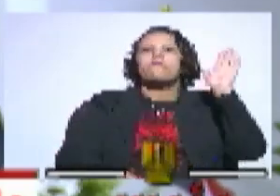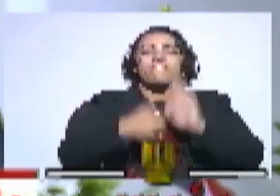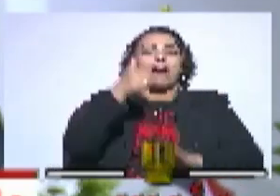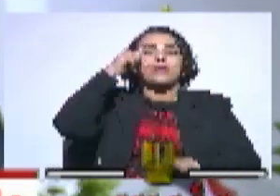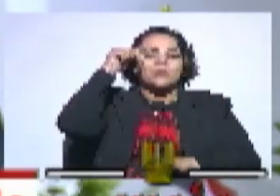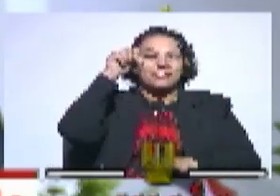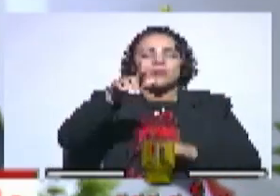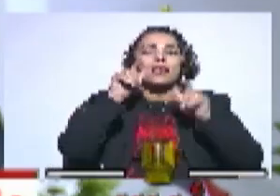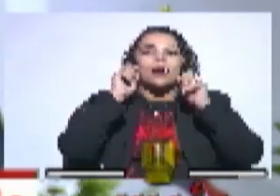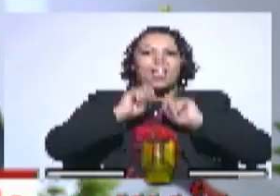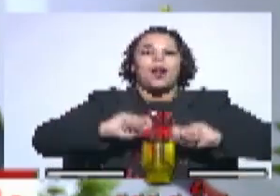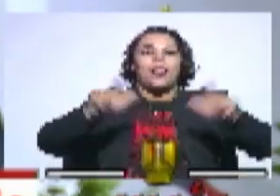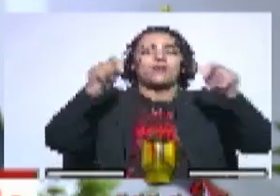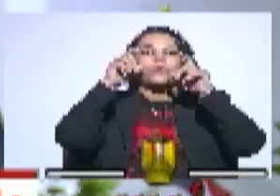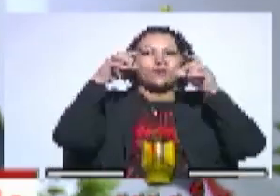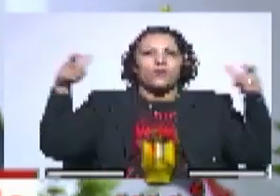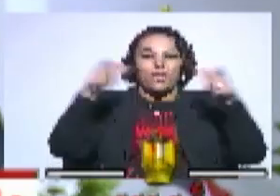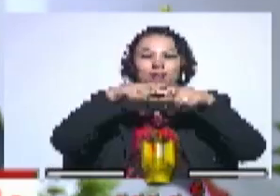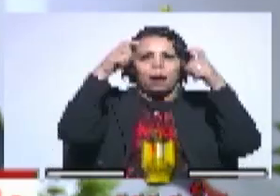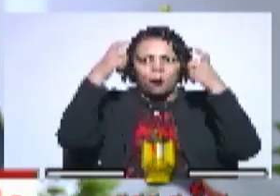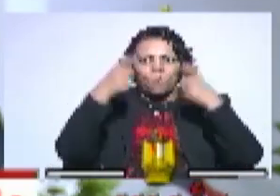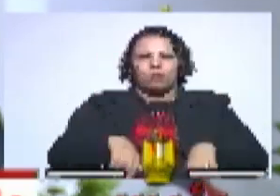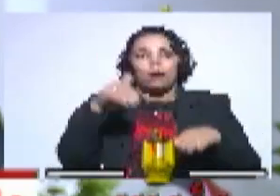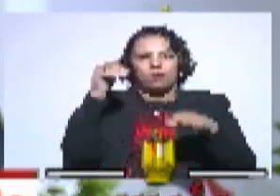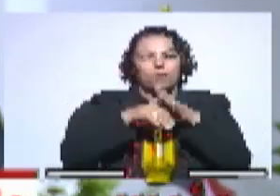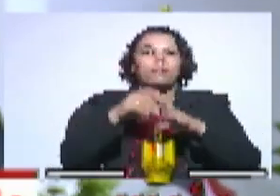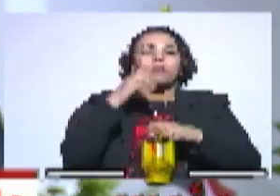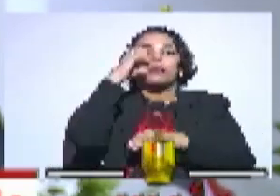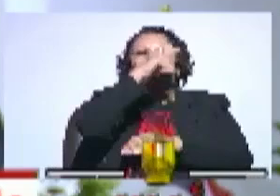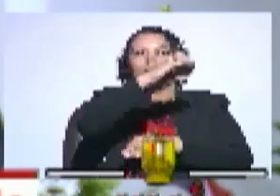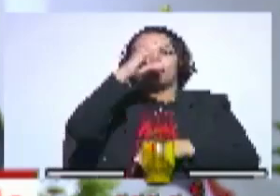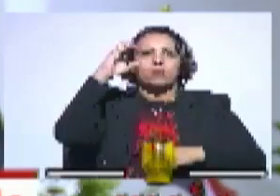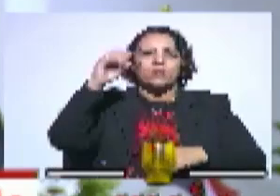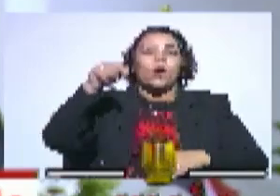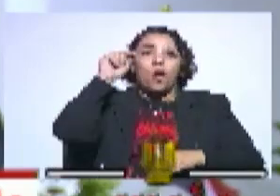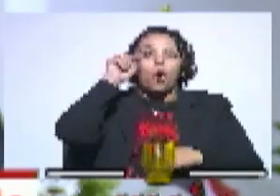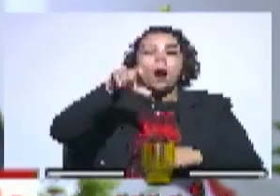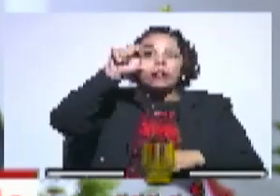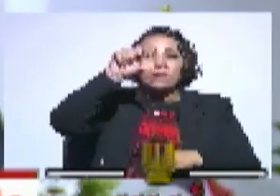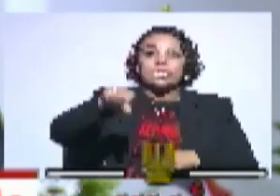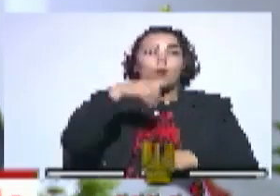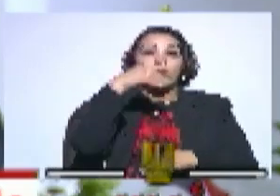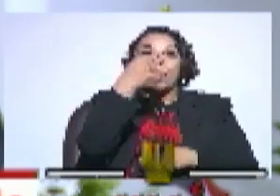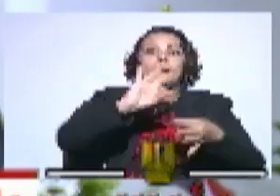واللي أعلنته الهيئة الوطنية للانتخابات. الرئيس عبد الفتاح السيسي فاز ب